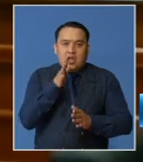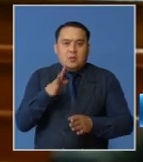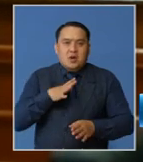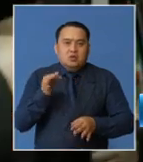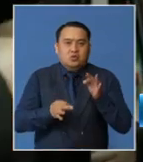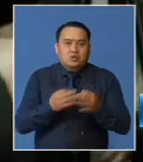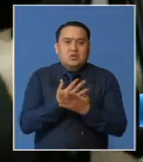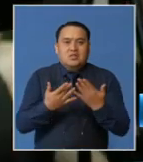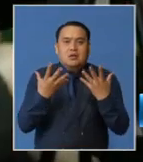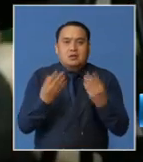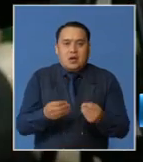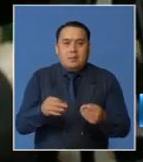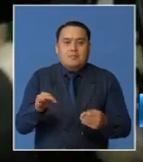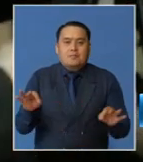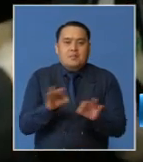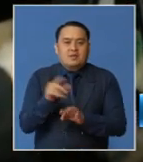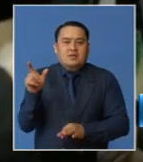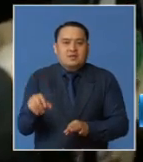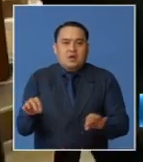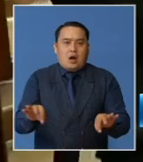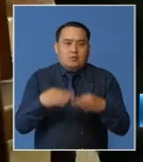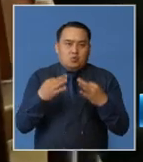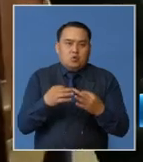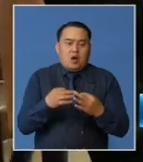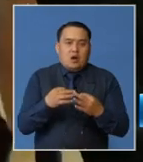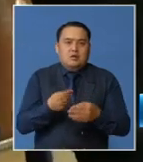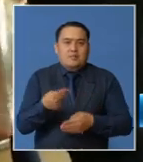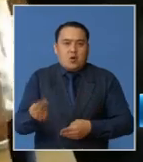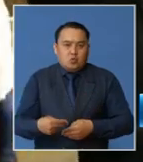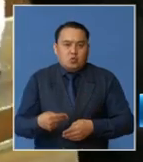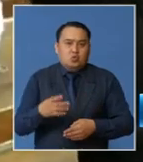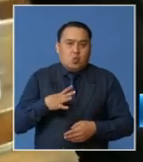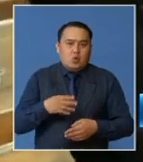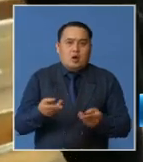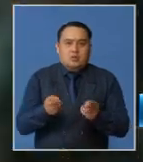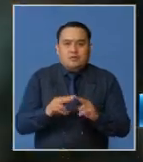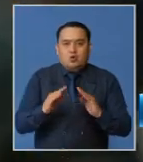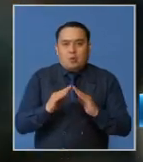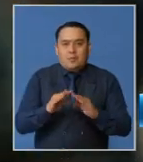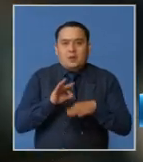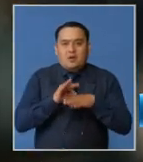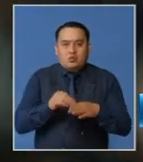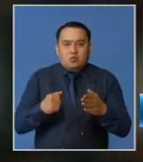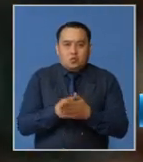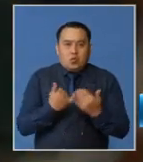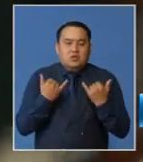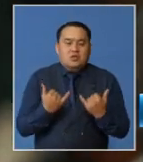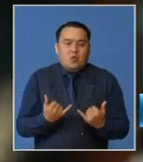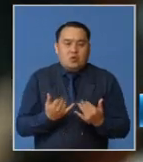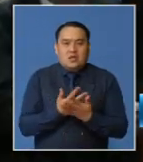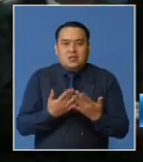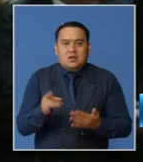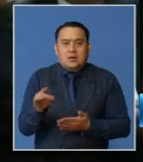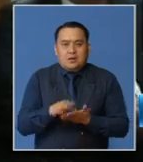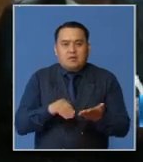А спустя несколько дней певица была освобождена под подписку. Судебное заседание в отношении певицы проводилось до настоящего времени несколько